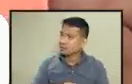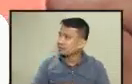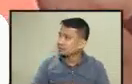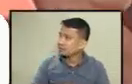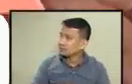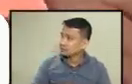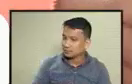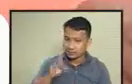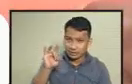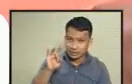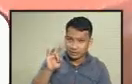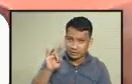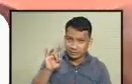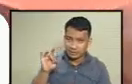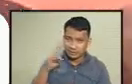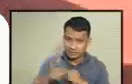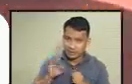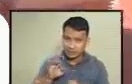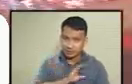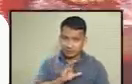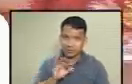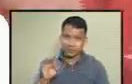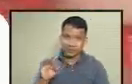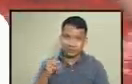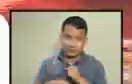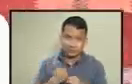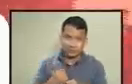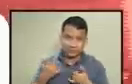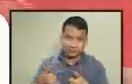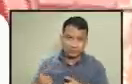na nakawalong kampiyonato na sa 19 na taong paglalaro sa PBA.